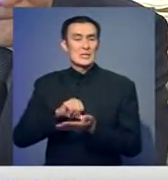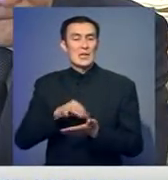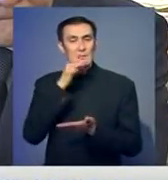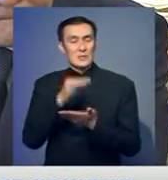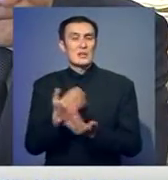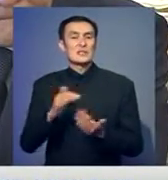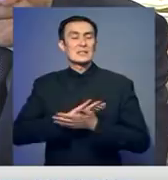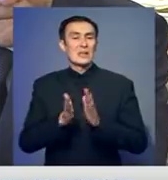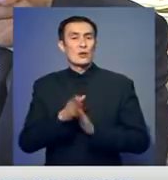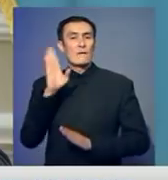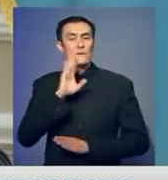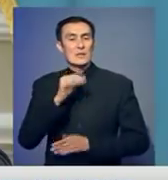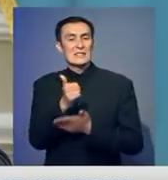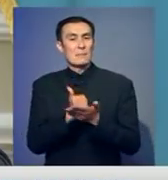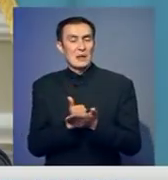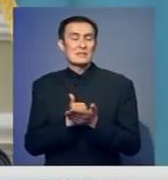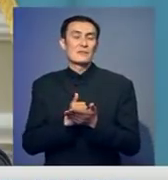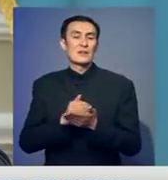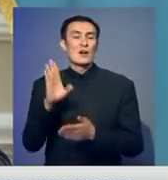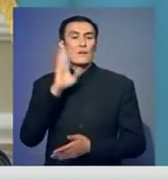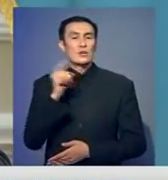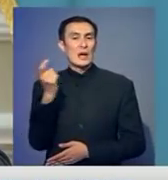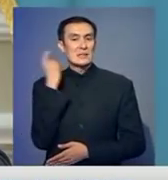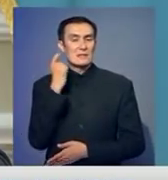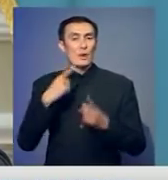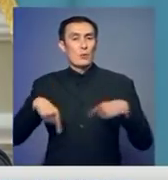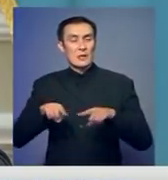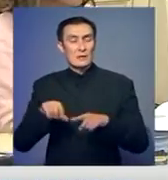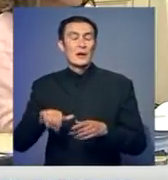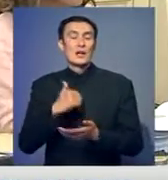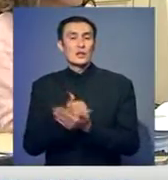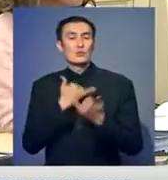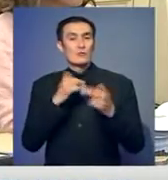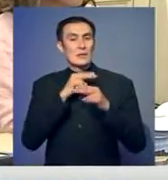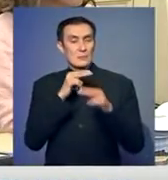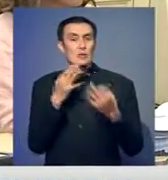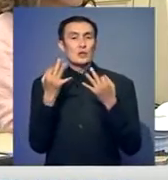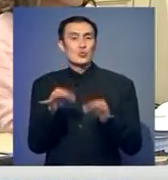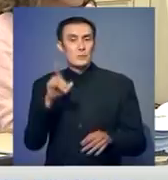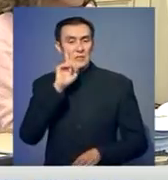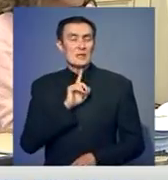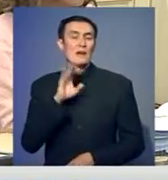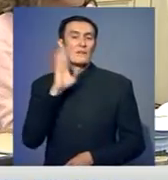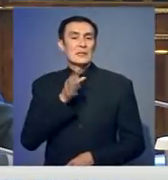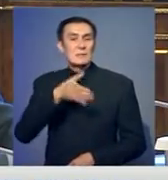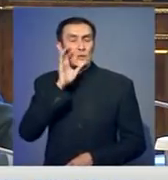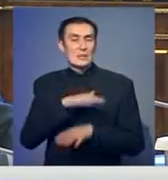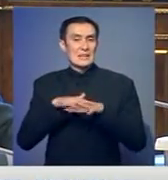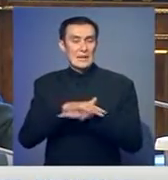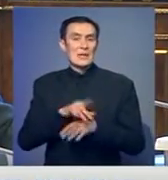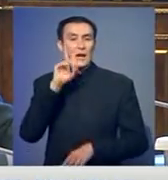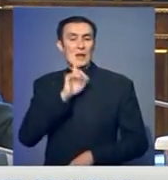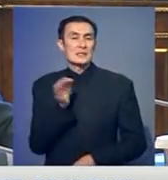отметили состояние водных ресурсов страны и водохозяйственных объектов. Особое внимание уделили доступности питьевой воды для населения и